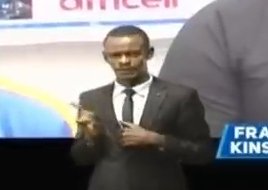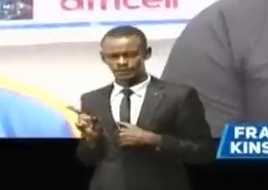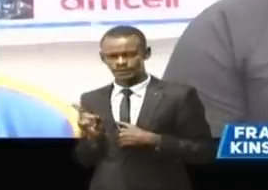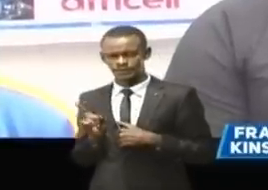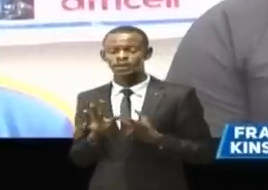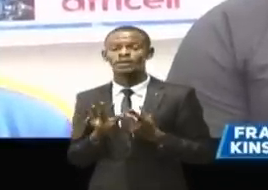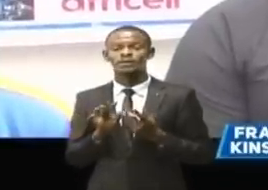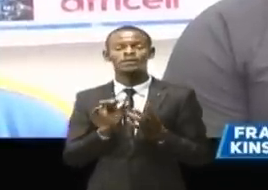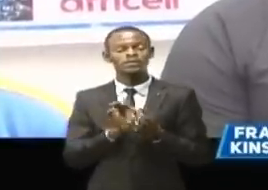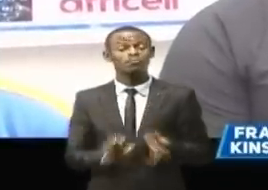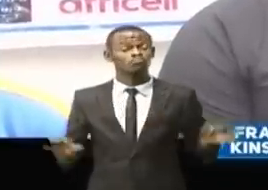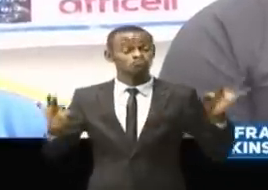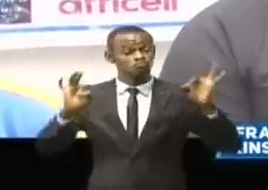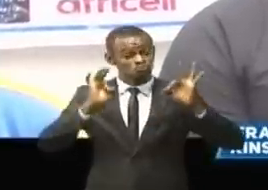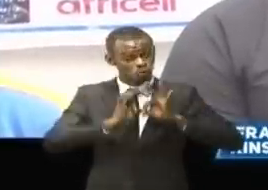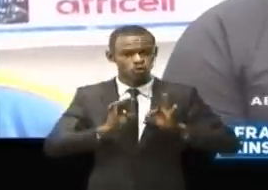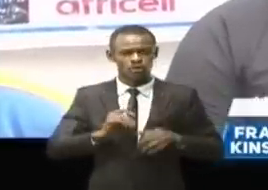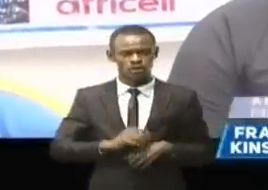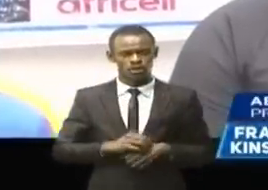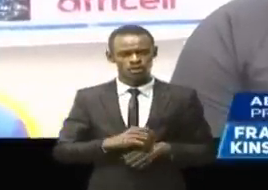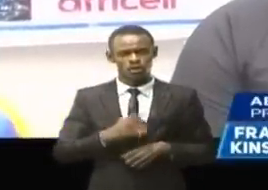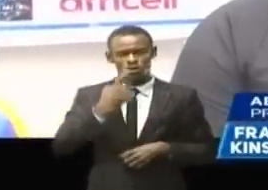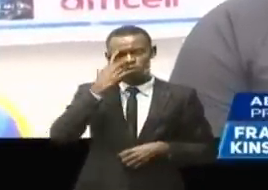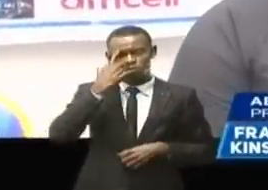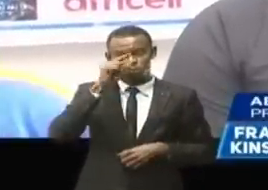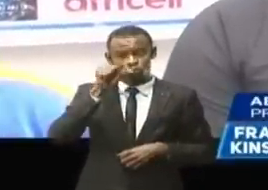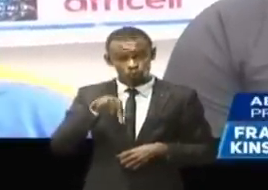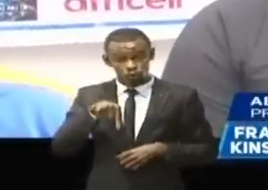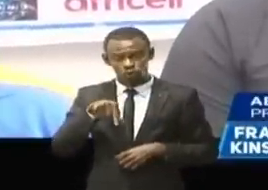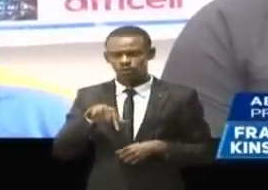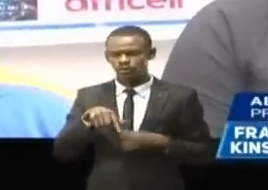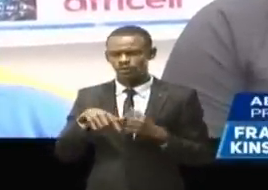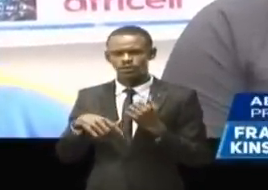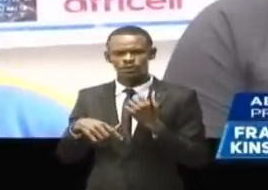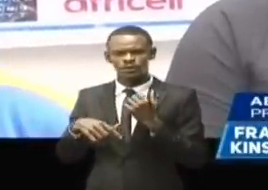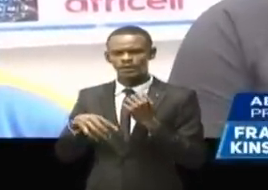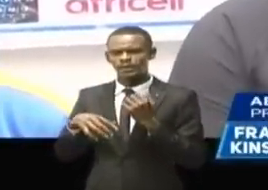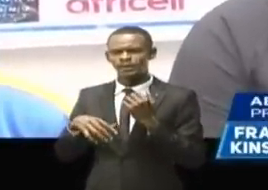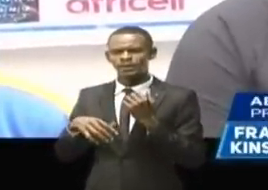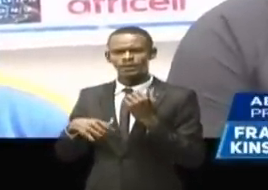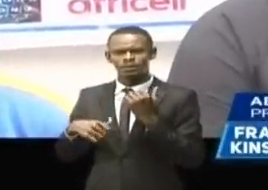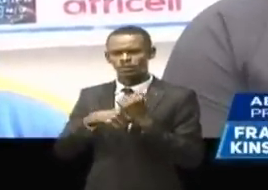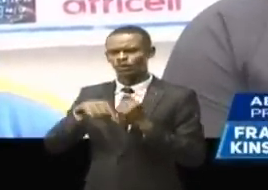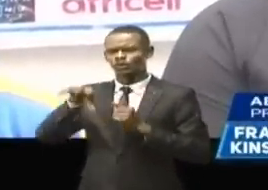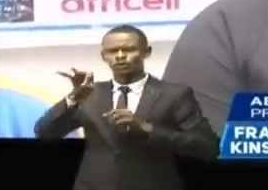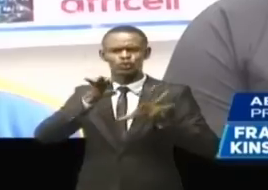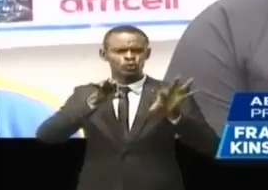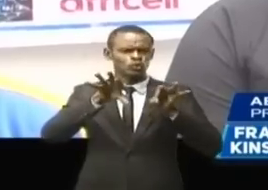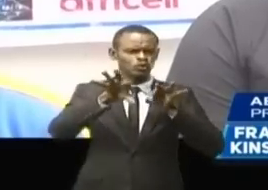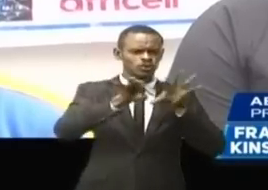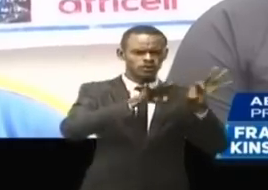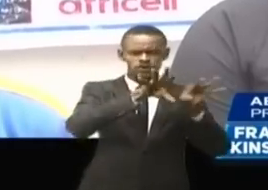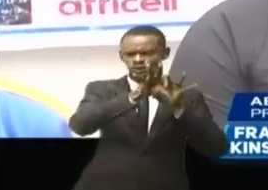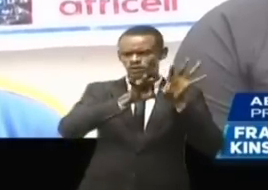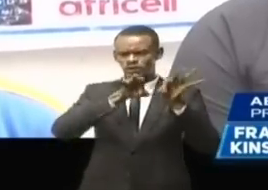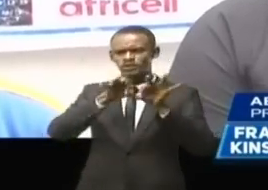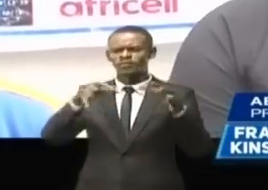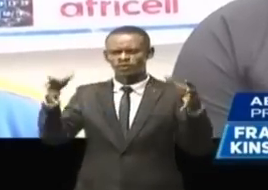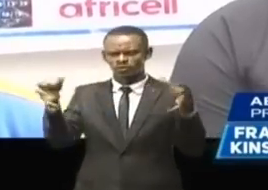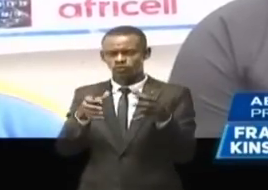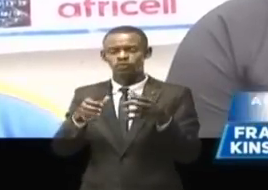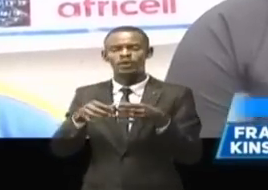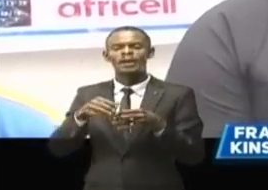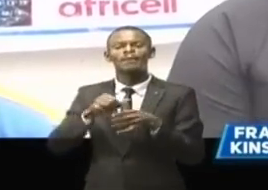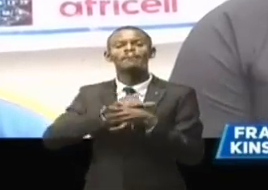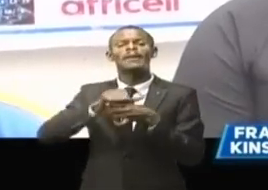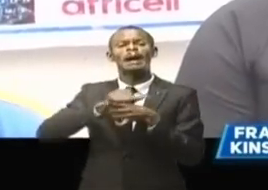que les sélectionnés en cyclisme RDC puissent passer par une compétition qui aura deux épreuves